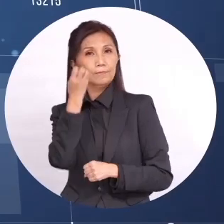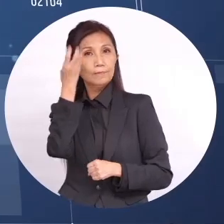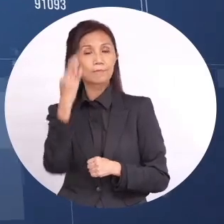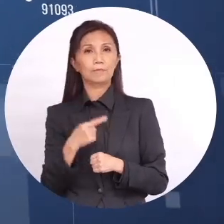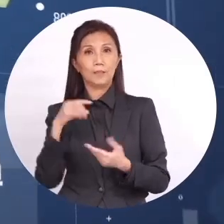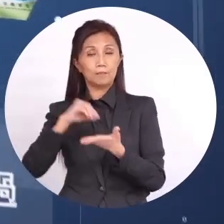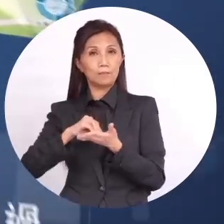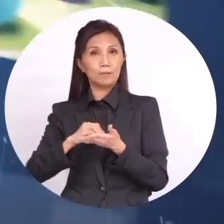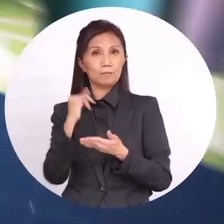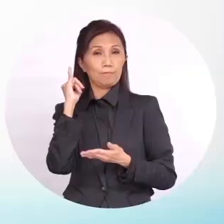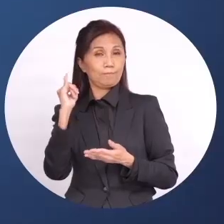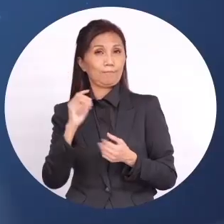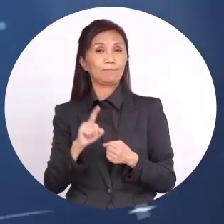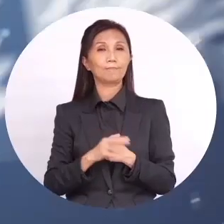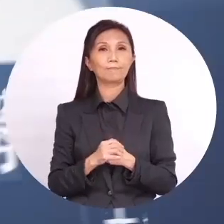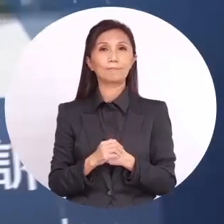为列作违法。